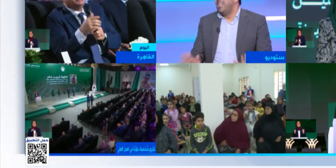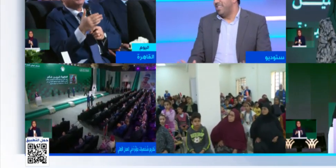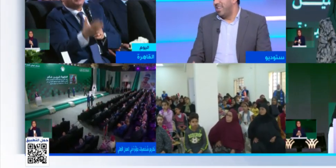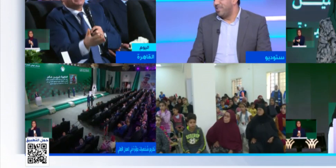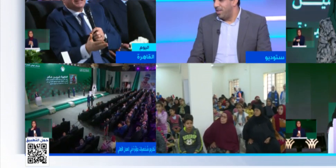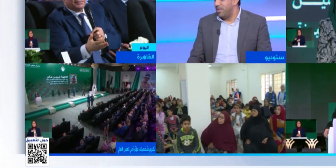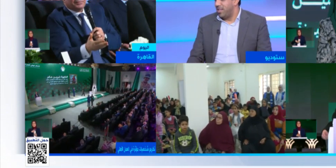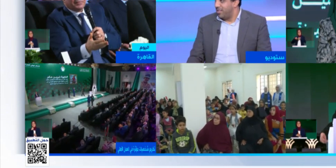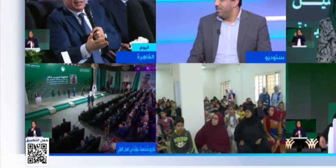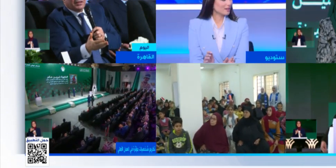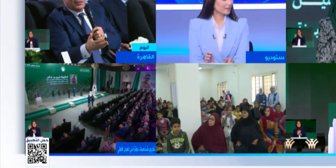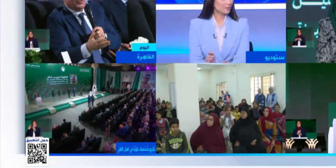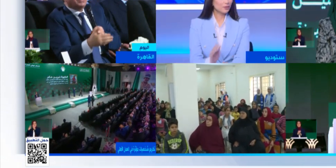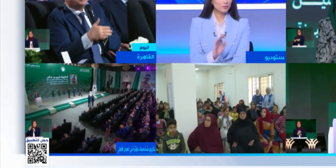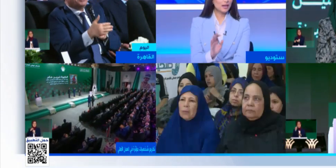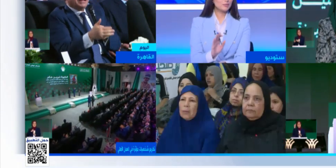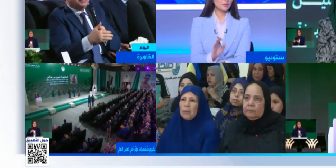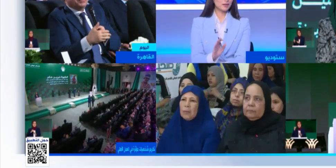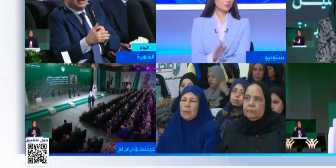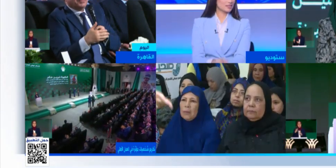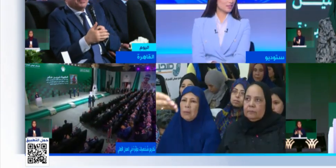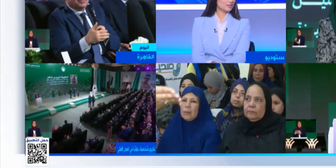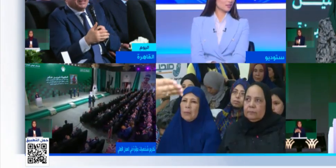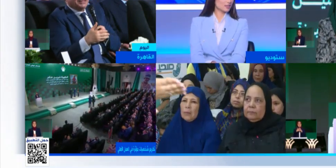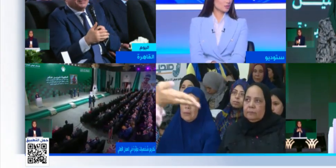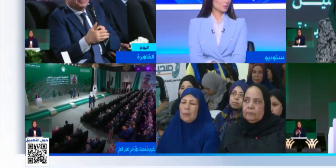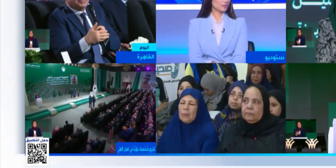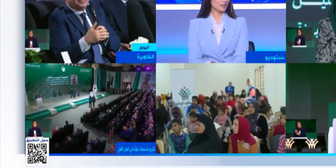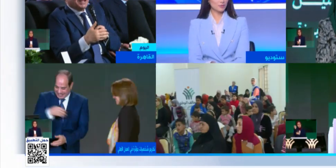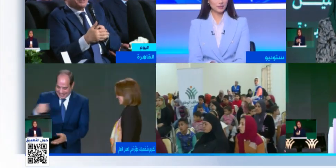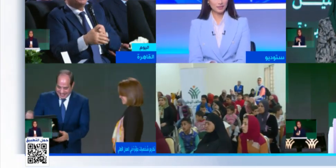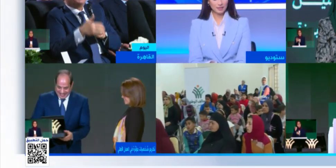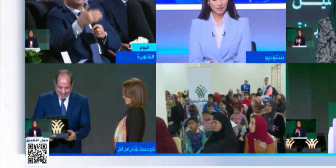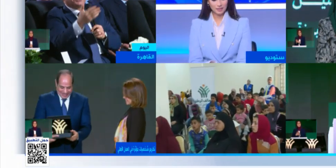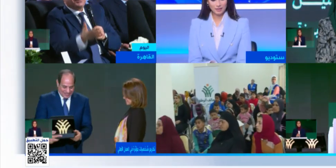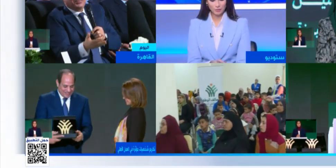بنقول ان احنا لازم نعمل كده على مرأة واسمع الجميع، ودعم طبعا من السيد الرئيس وبدعم بالزبط. من دولة